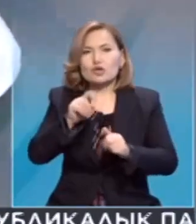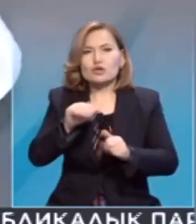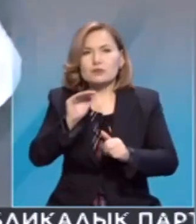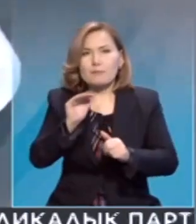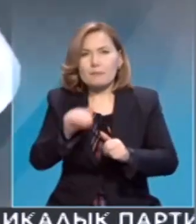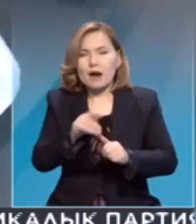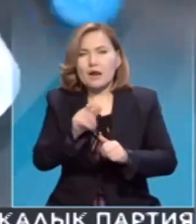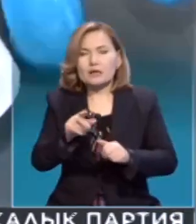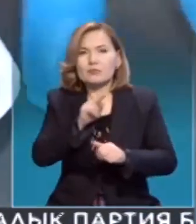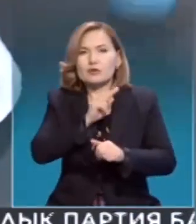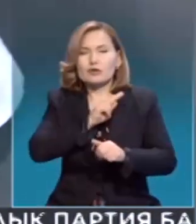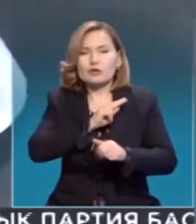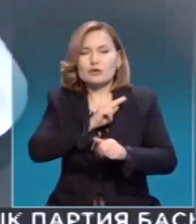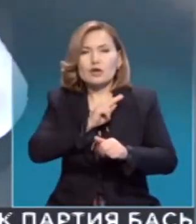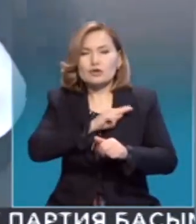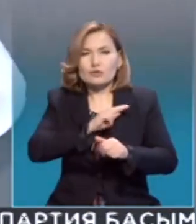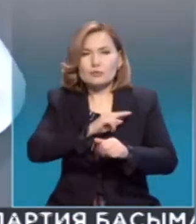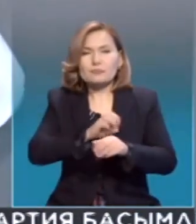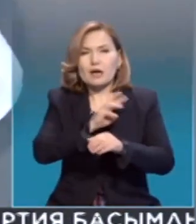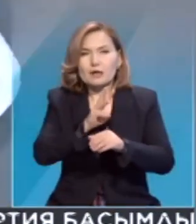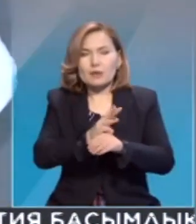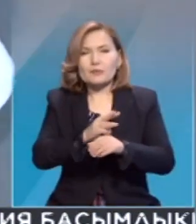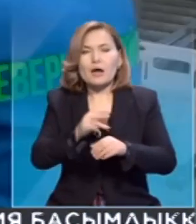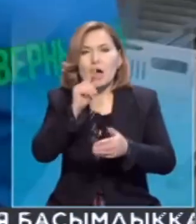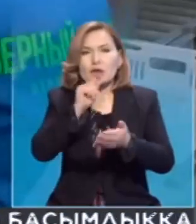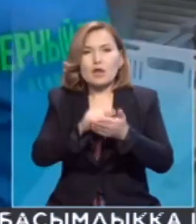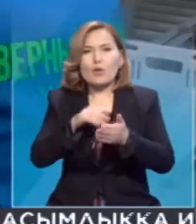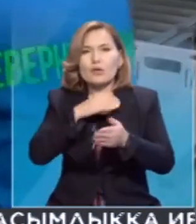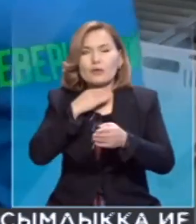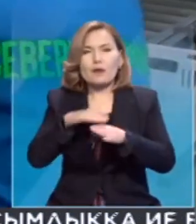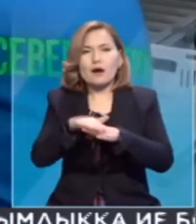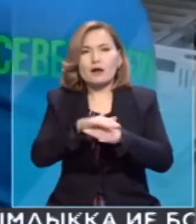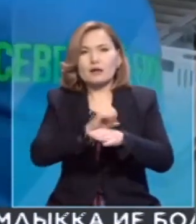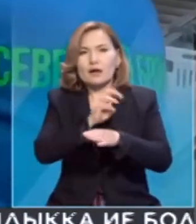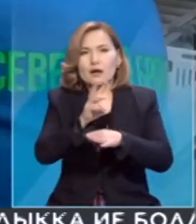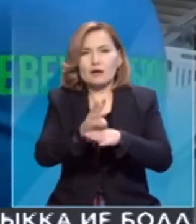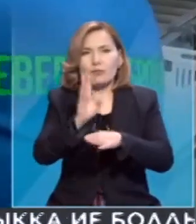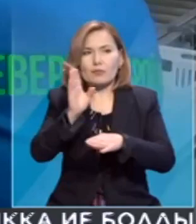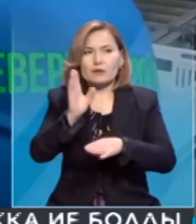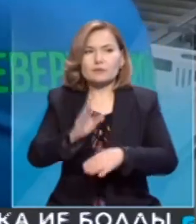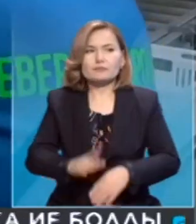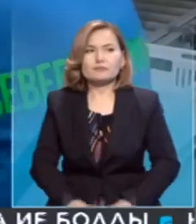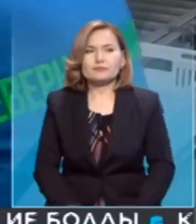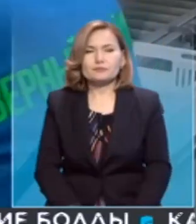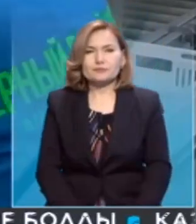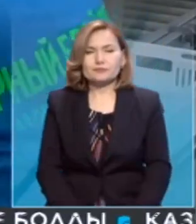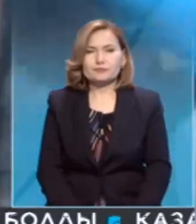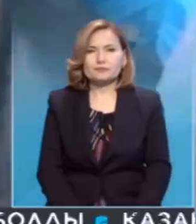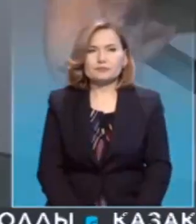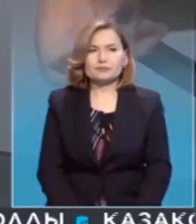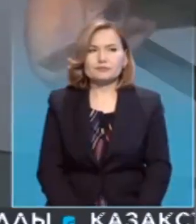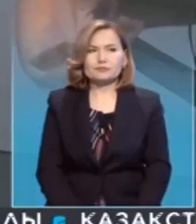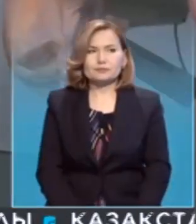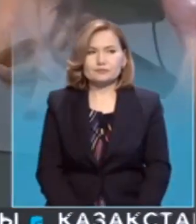етімен қамтамасыз етуге қауқарлы. Кәсіпорында еуропалық заманауи қондырғылар орнатылған.